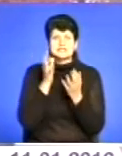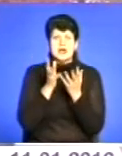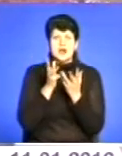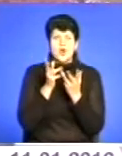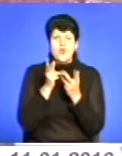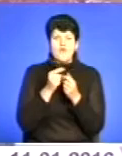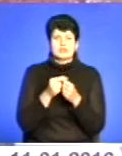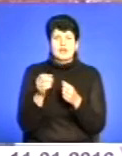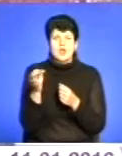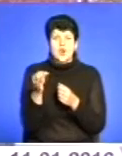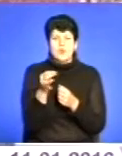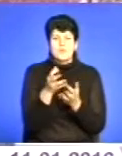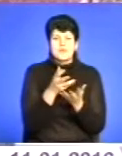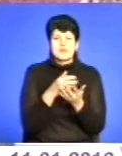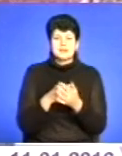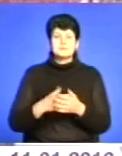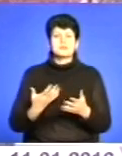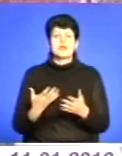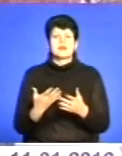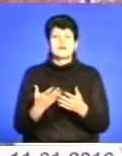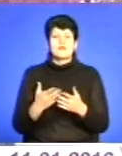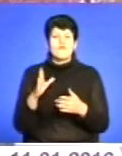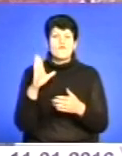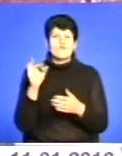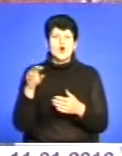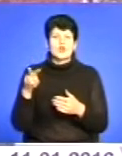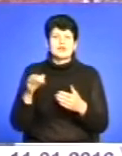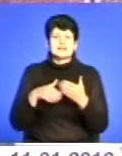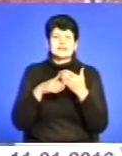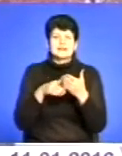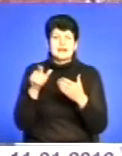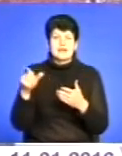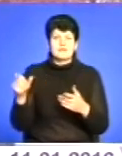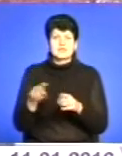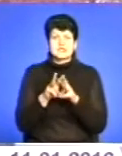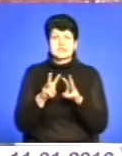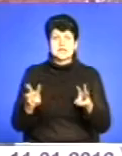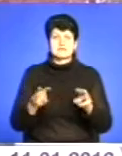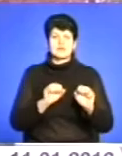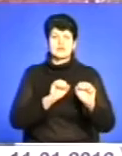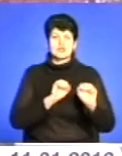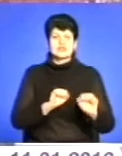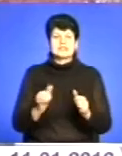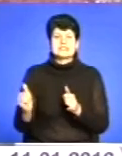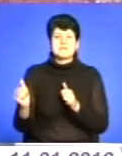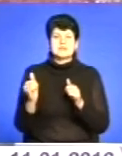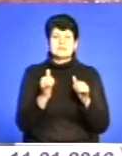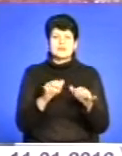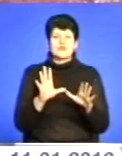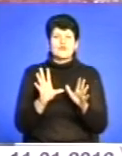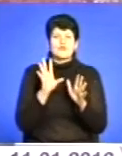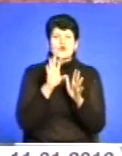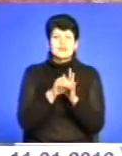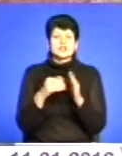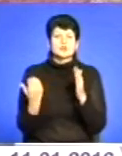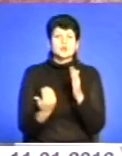копійку, волонтерський десант України, Міністерство оборони забезпечив запровадження нових